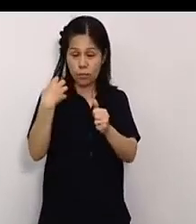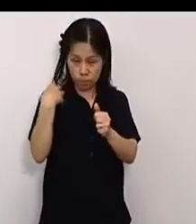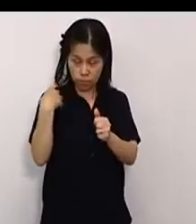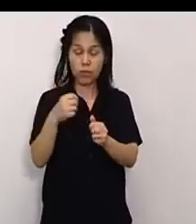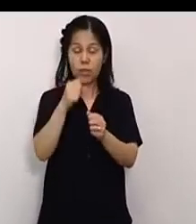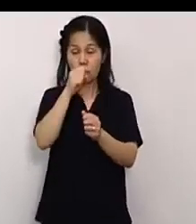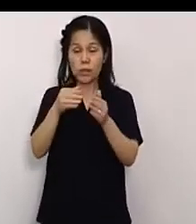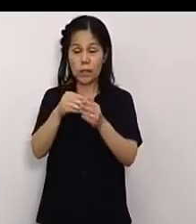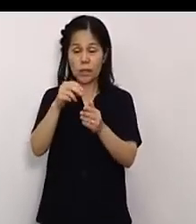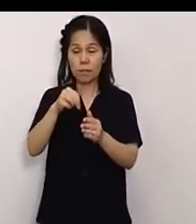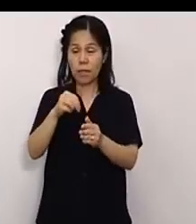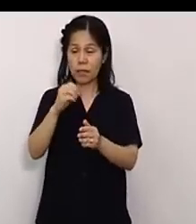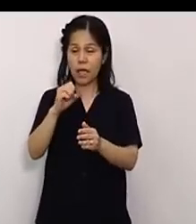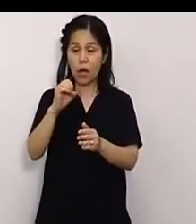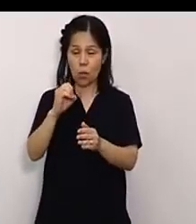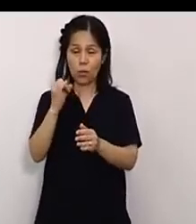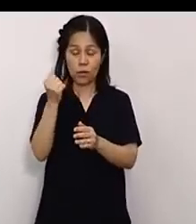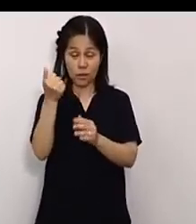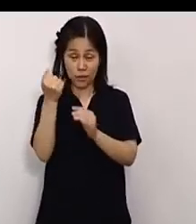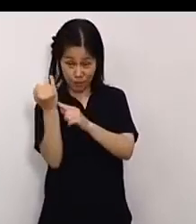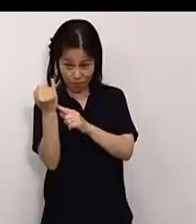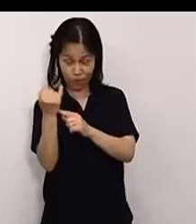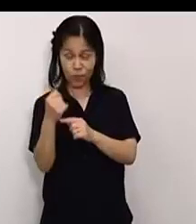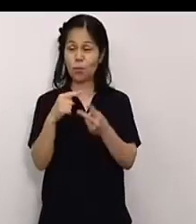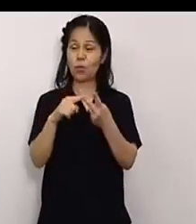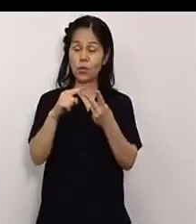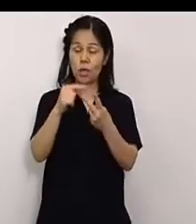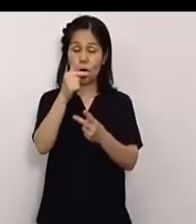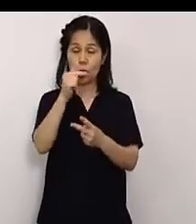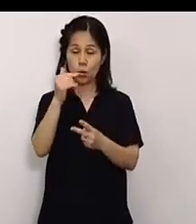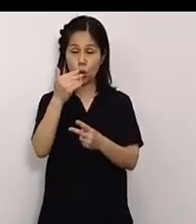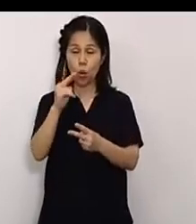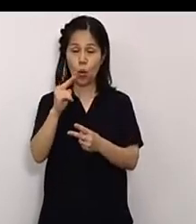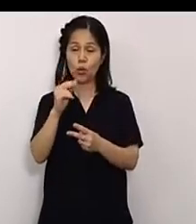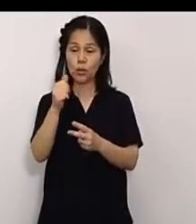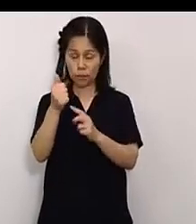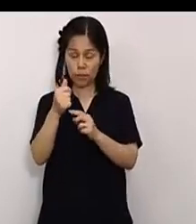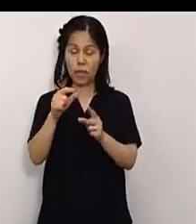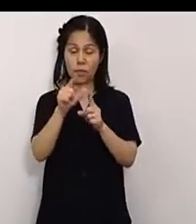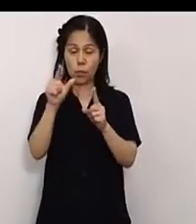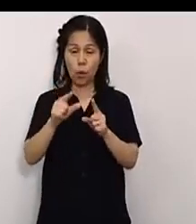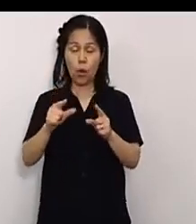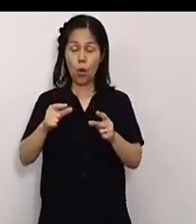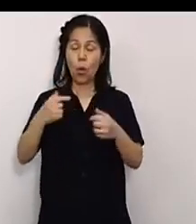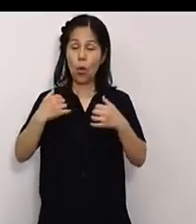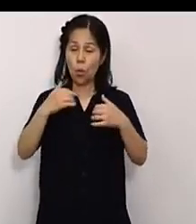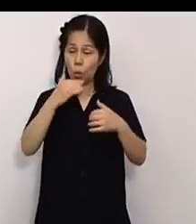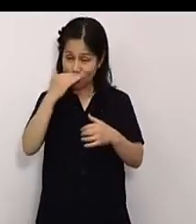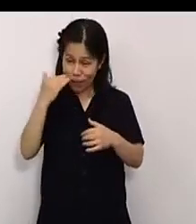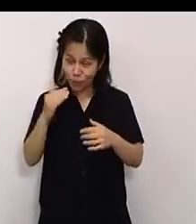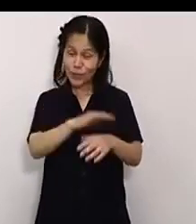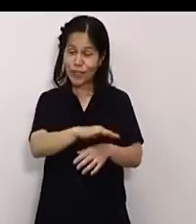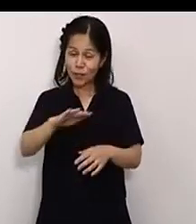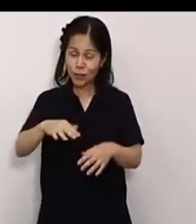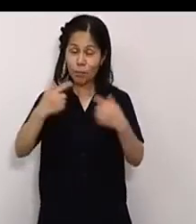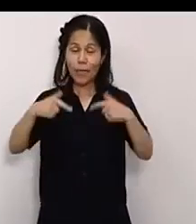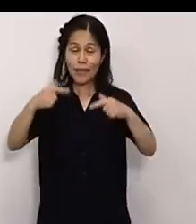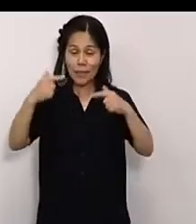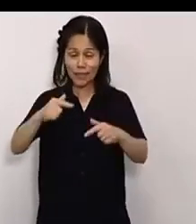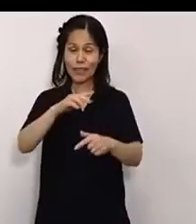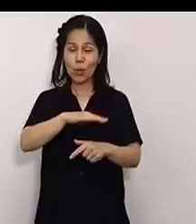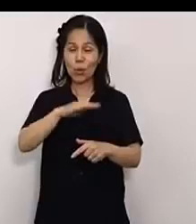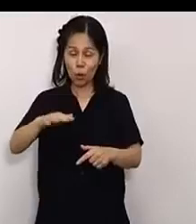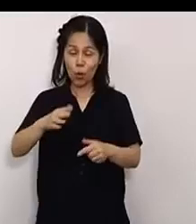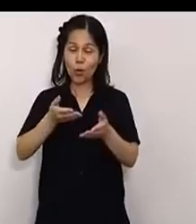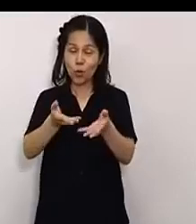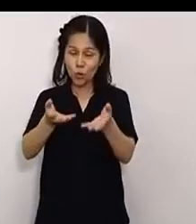ます吉崎雅夫さん、ありがとうございました。そして6号真嗣さん、 NPO ワンダフルキッズ理事長で毎日子ども食堂高島平